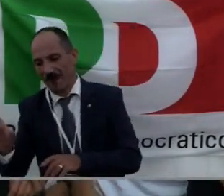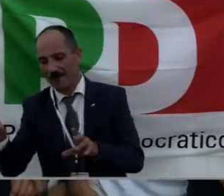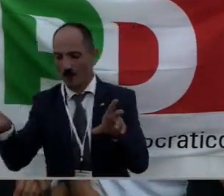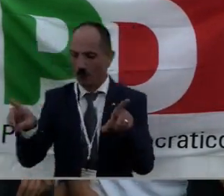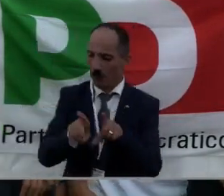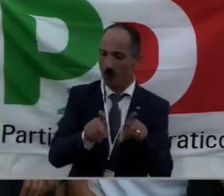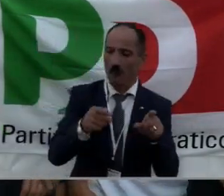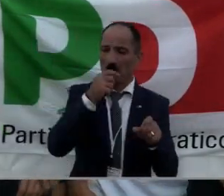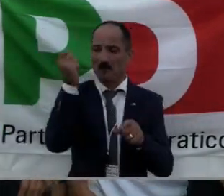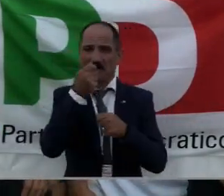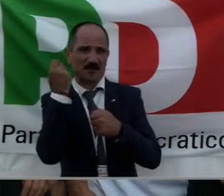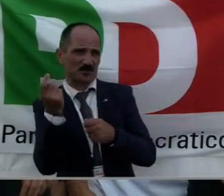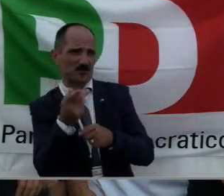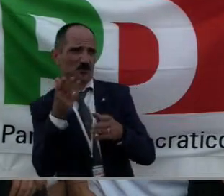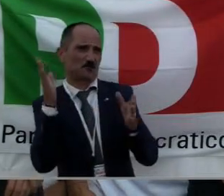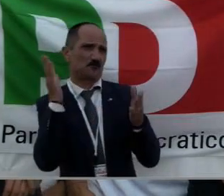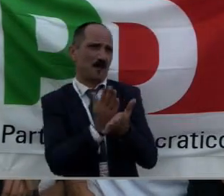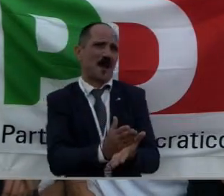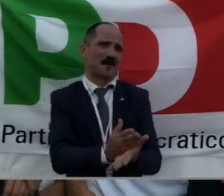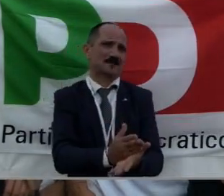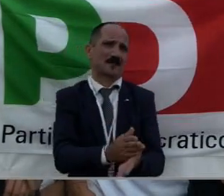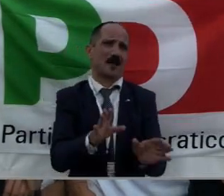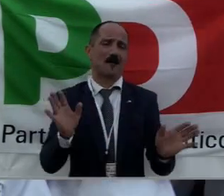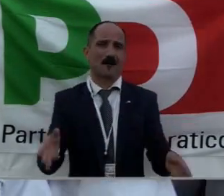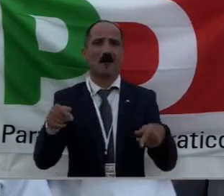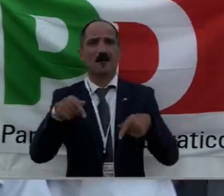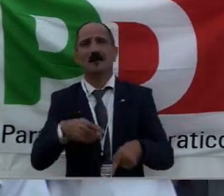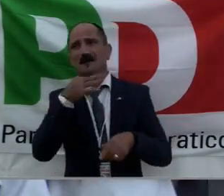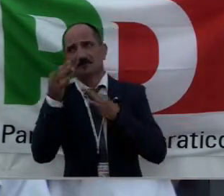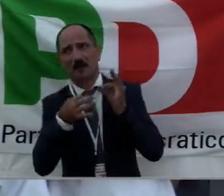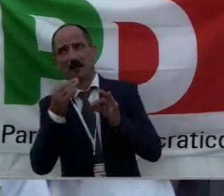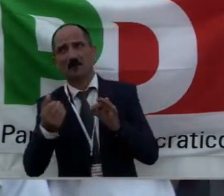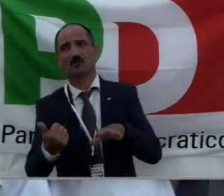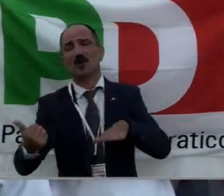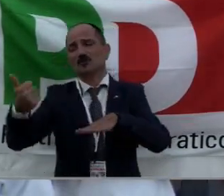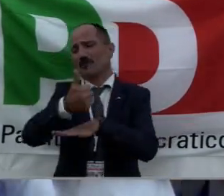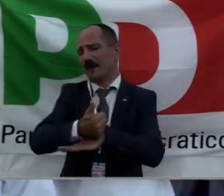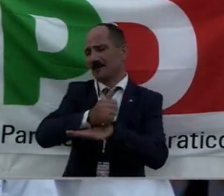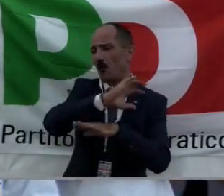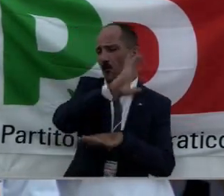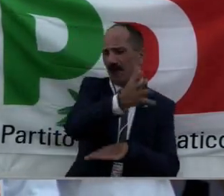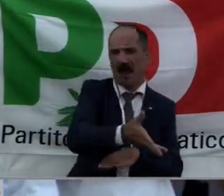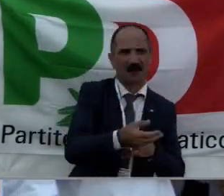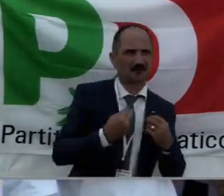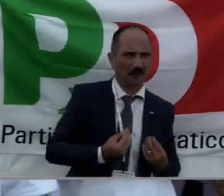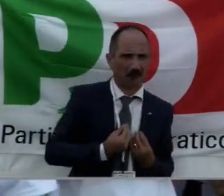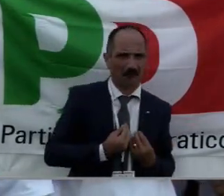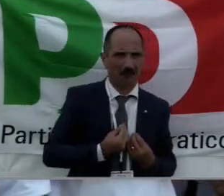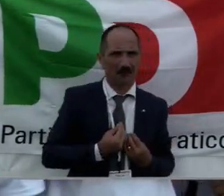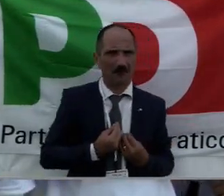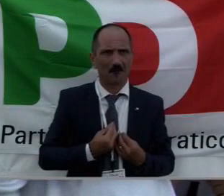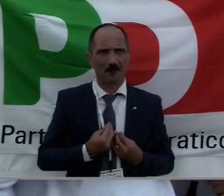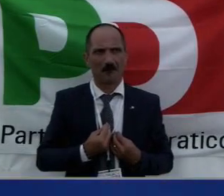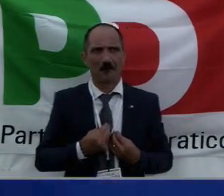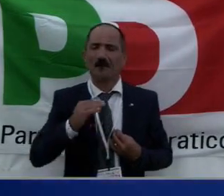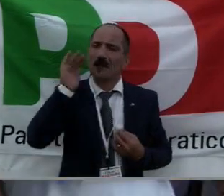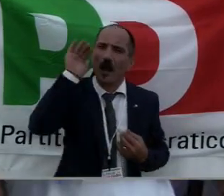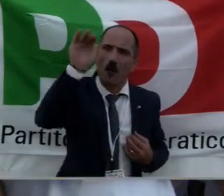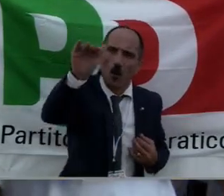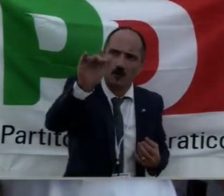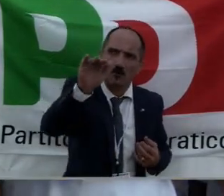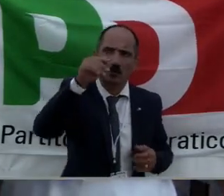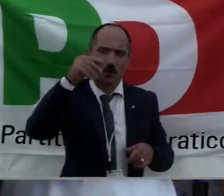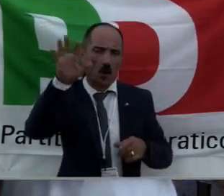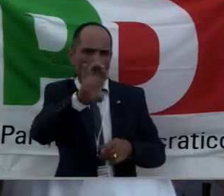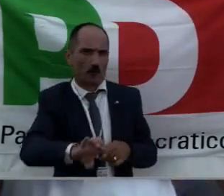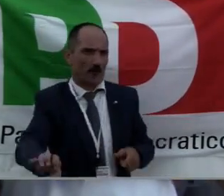di prenderci in giro spiegando che c'è un'altra sovranità fuori dall'orizzonte europeo.